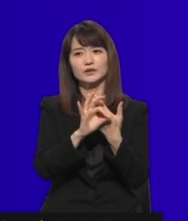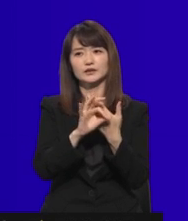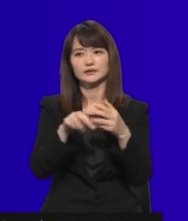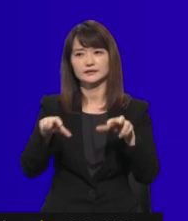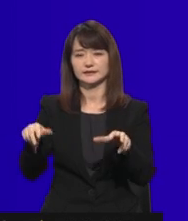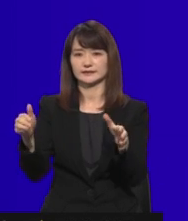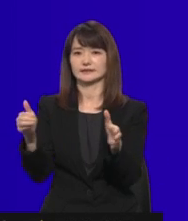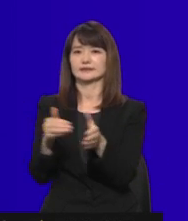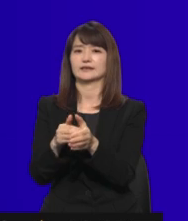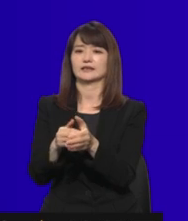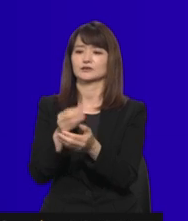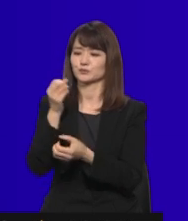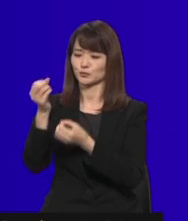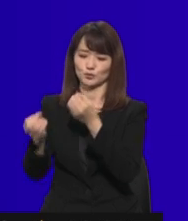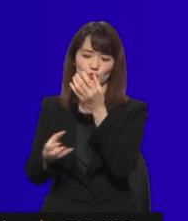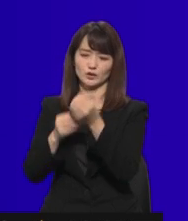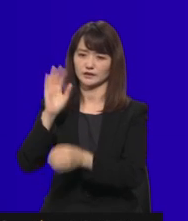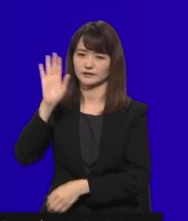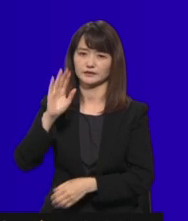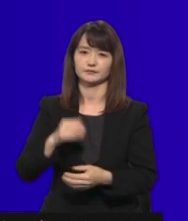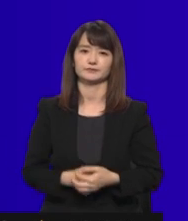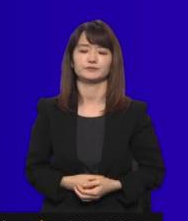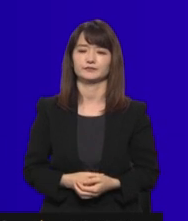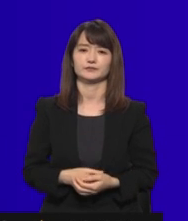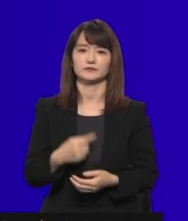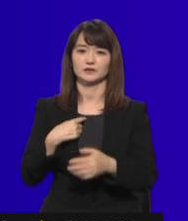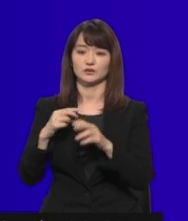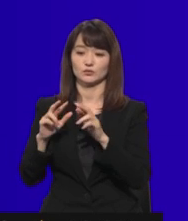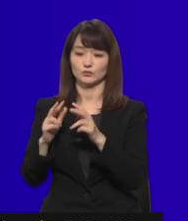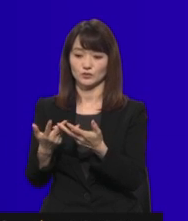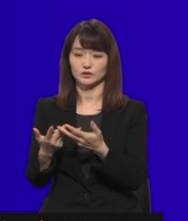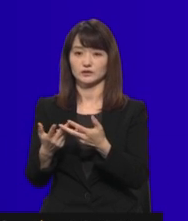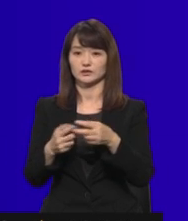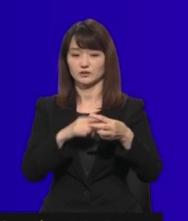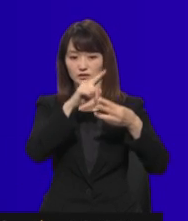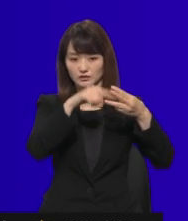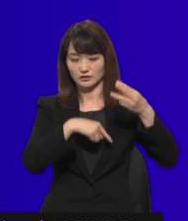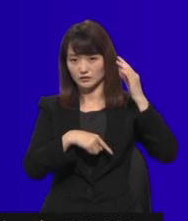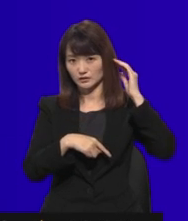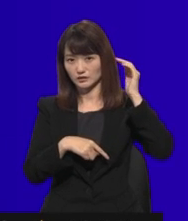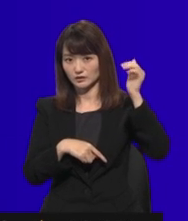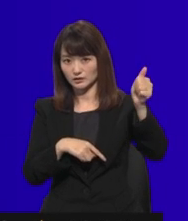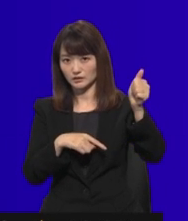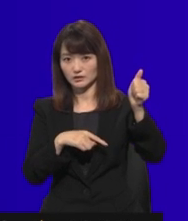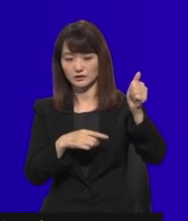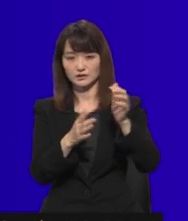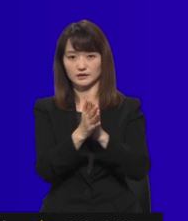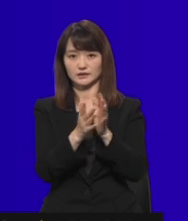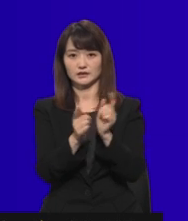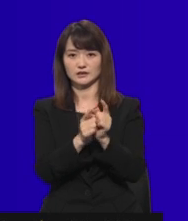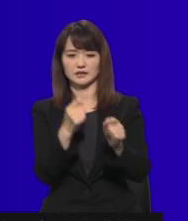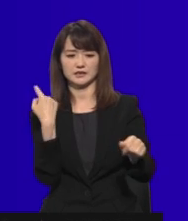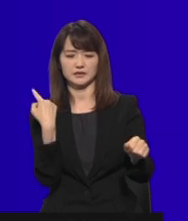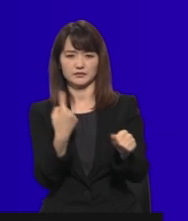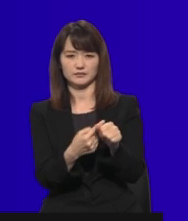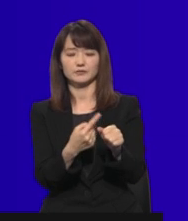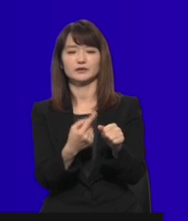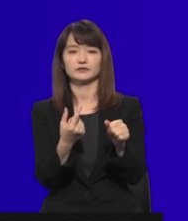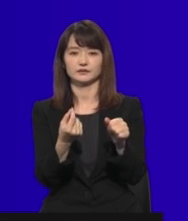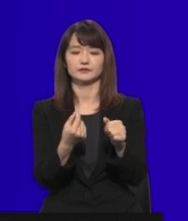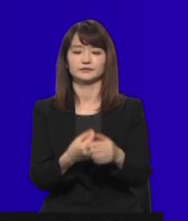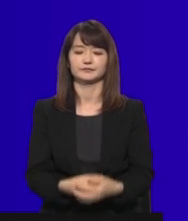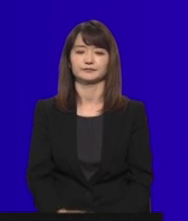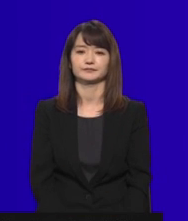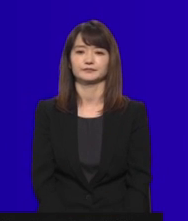본인이 아마 당 또 윤성열 대통령을 향해서 직접적인 비판을 가하는 상황으로 보이구요